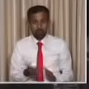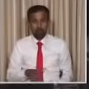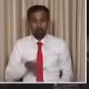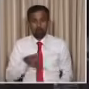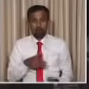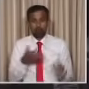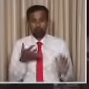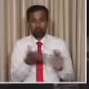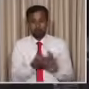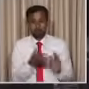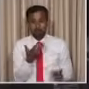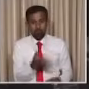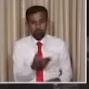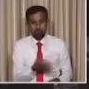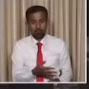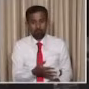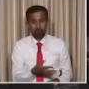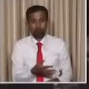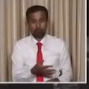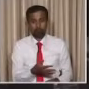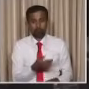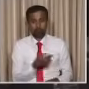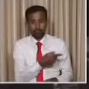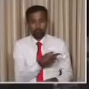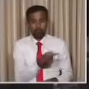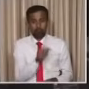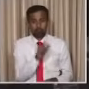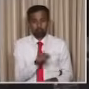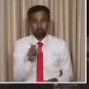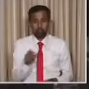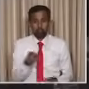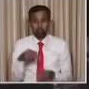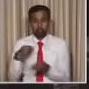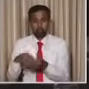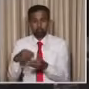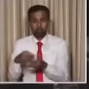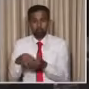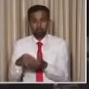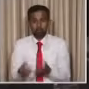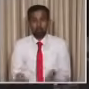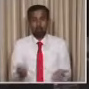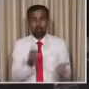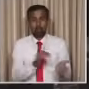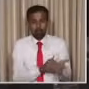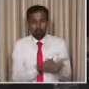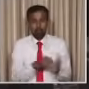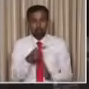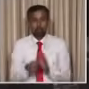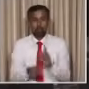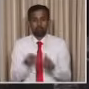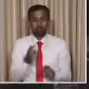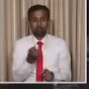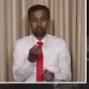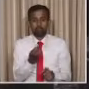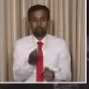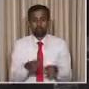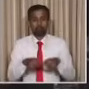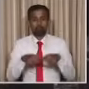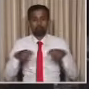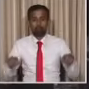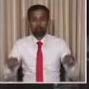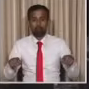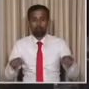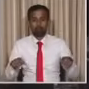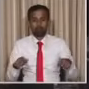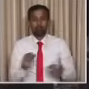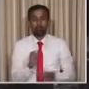වග උත්තරකරුවන් බවට පත් කරපු ඒ පුද්ගලයන්ව නඩත්තු කරන්න නැවත වතාවක් රටේ ජනතාවගේ සල්ලි වෙන් කරනවා. ඉතින් කොහොමද